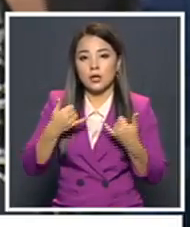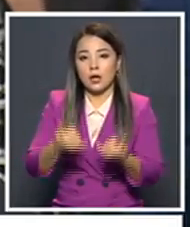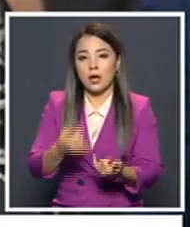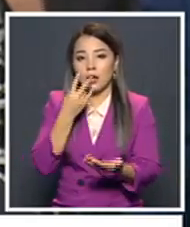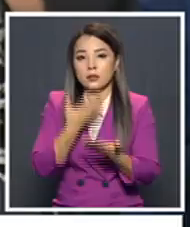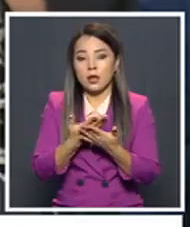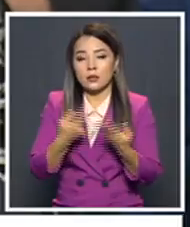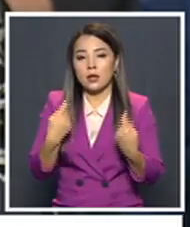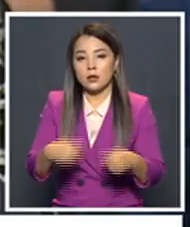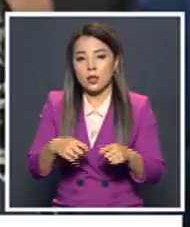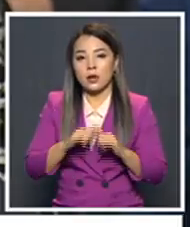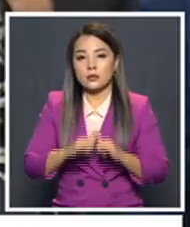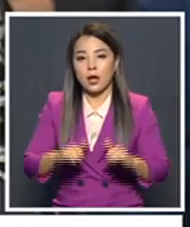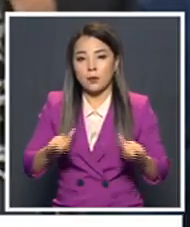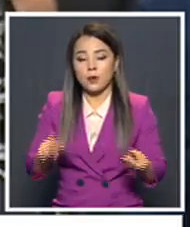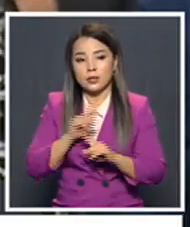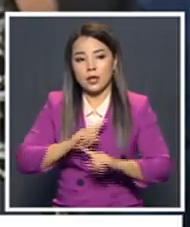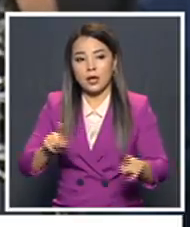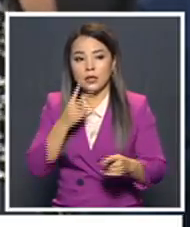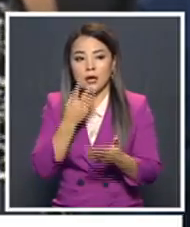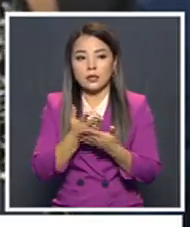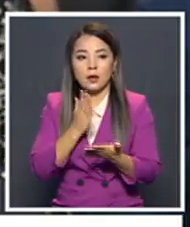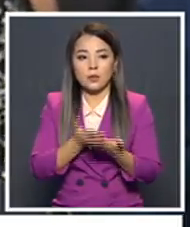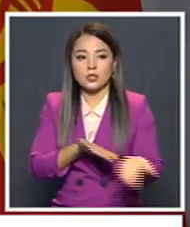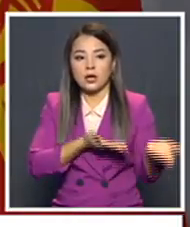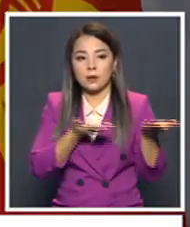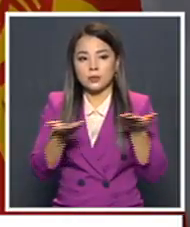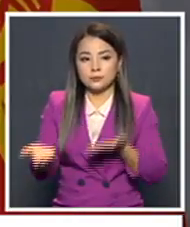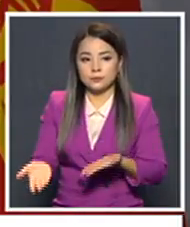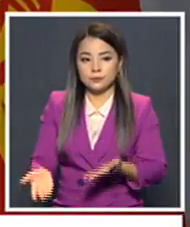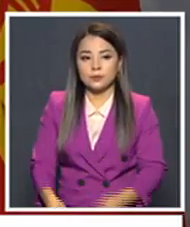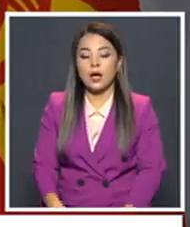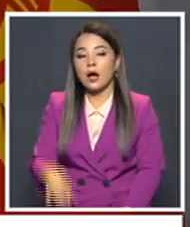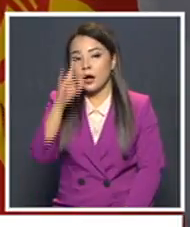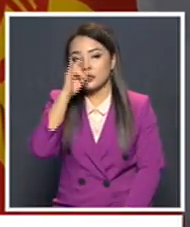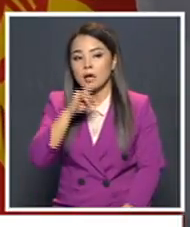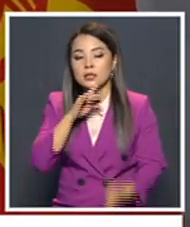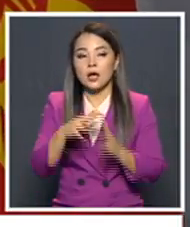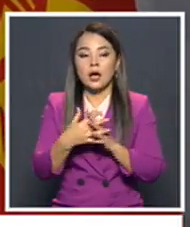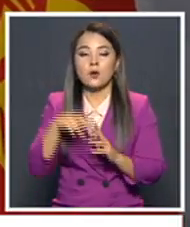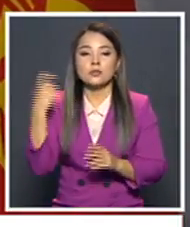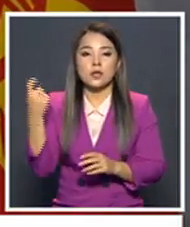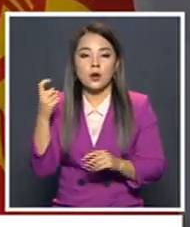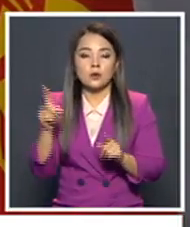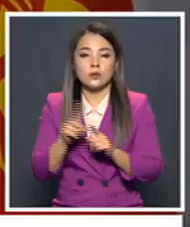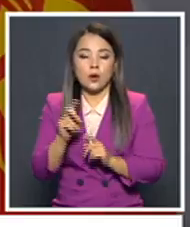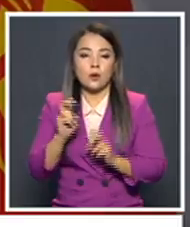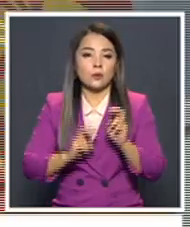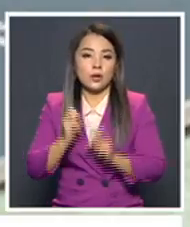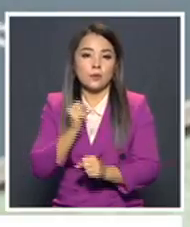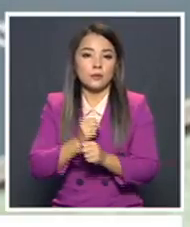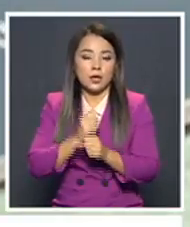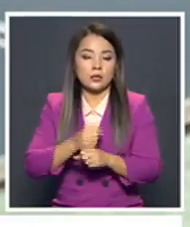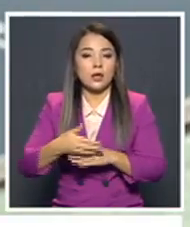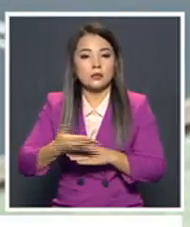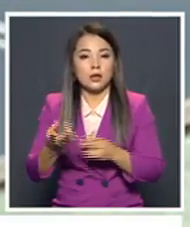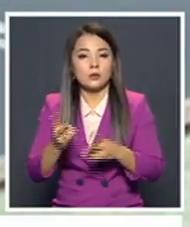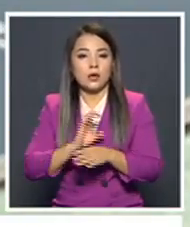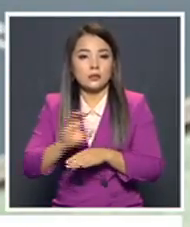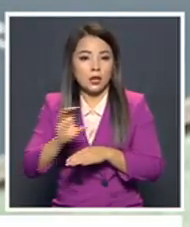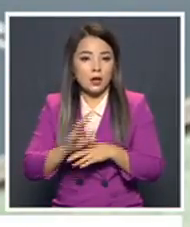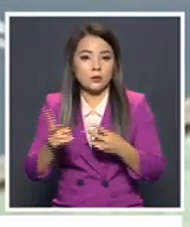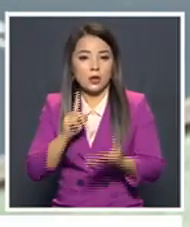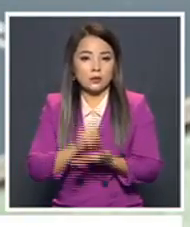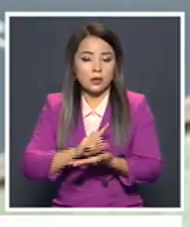сауда арналарын дамытуға ерекше көңіл бөлуге шақырамын. Қазақстан ауыл шаруашылығы өнімдерін сыртқа шығаруға мүдделі. Өнім бар, ынта бар,